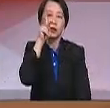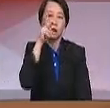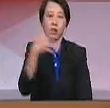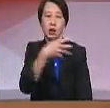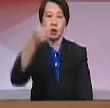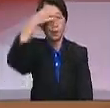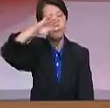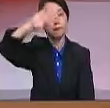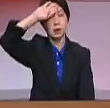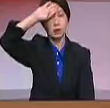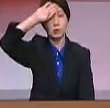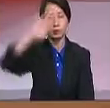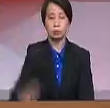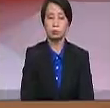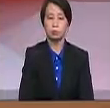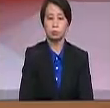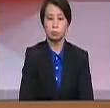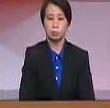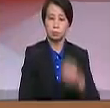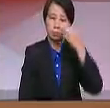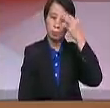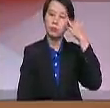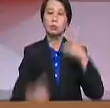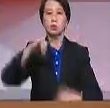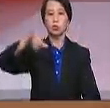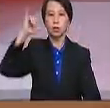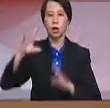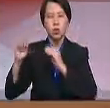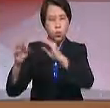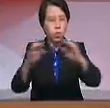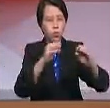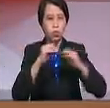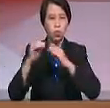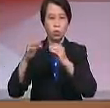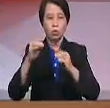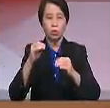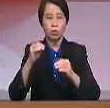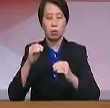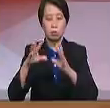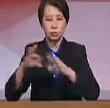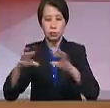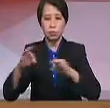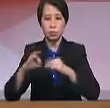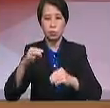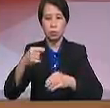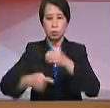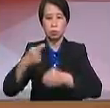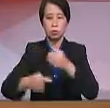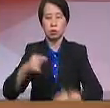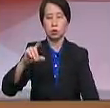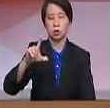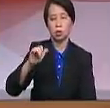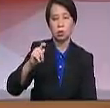Perlis. Semalam heboh cerita tentang Liga Malaysia. Ramai